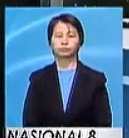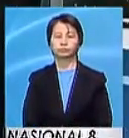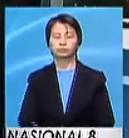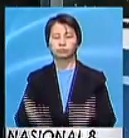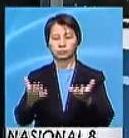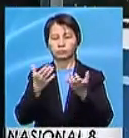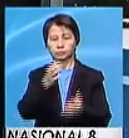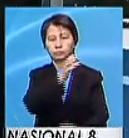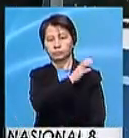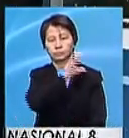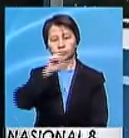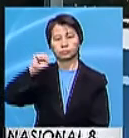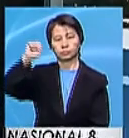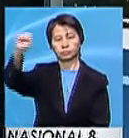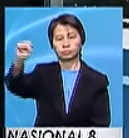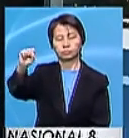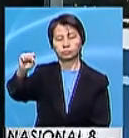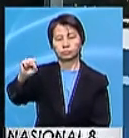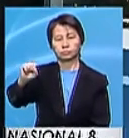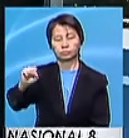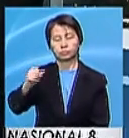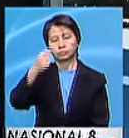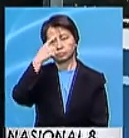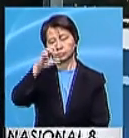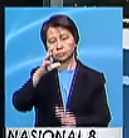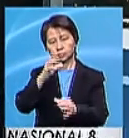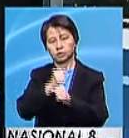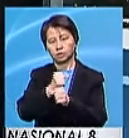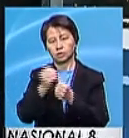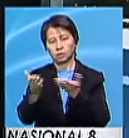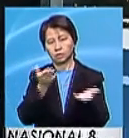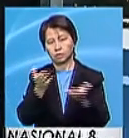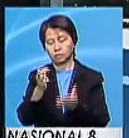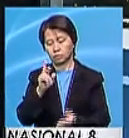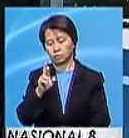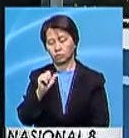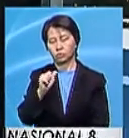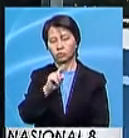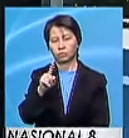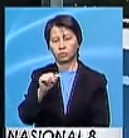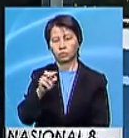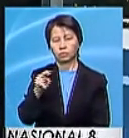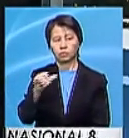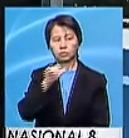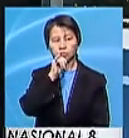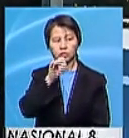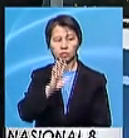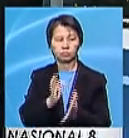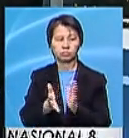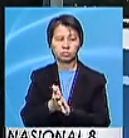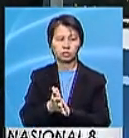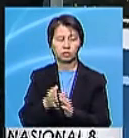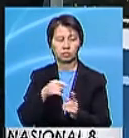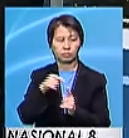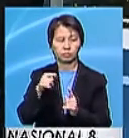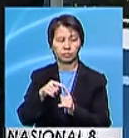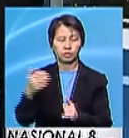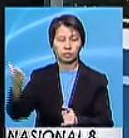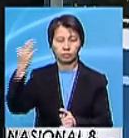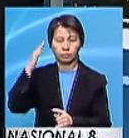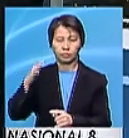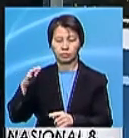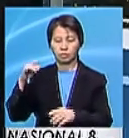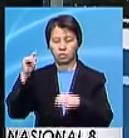Hasrat jurulatih Sabah, Zeran Simonich untuk mendapatkan khidmat Rozaimi Abdul Rahman tidak menjadi kenyataan apabila bekas